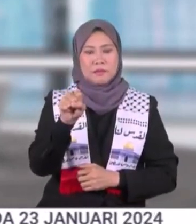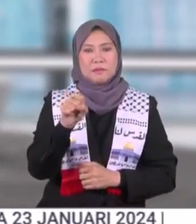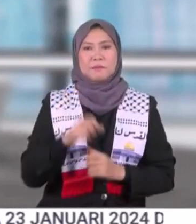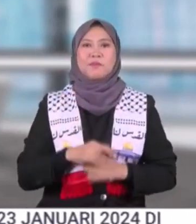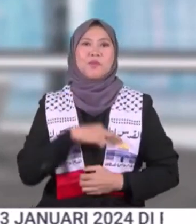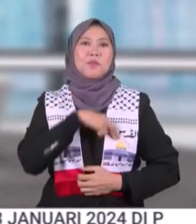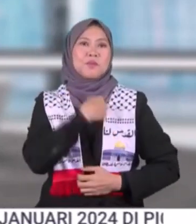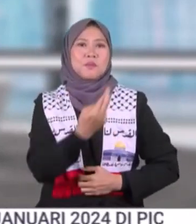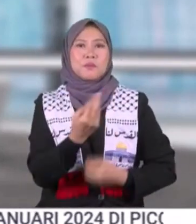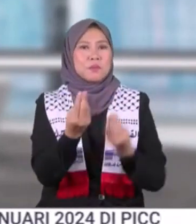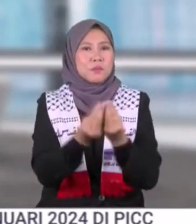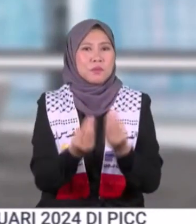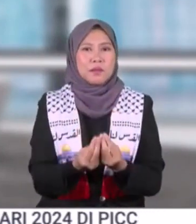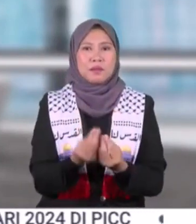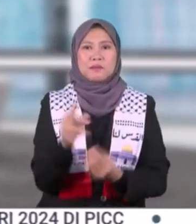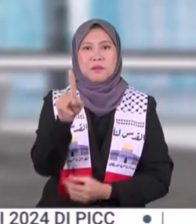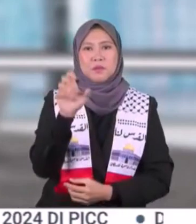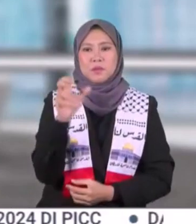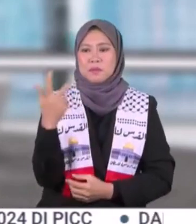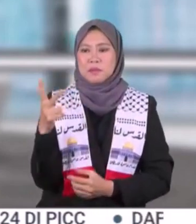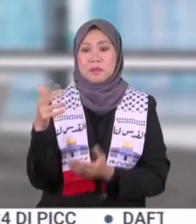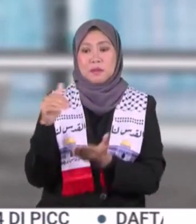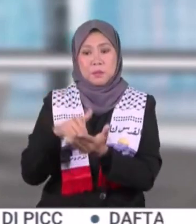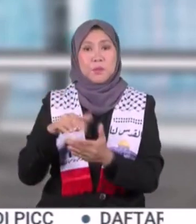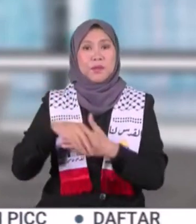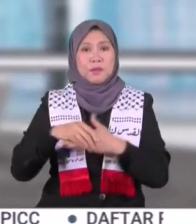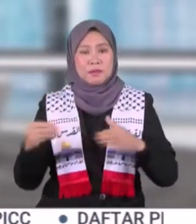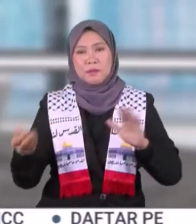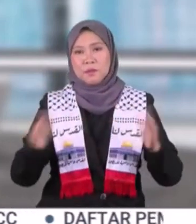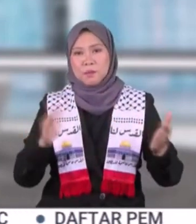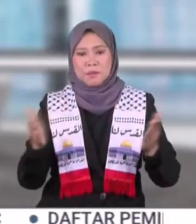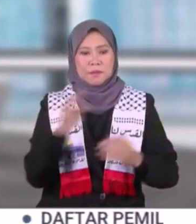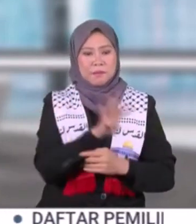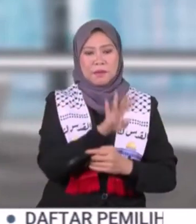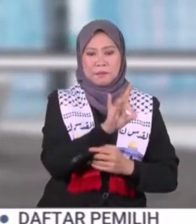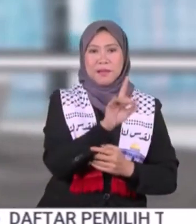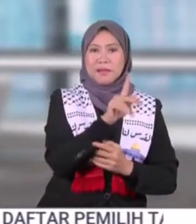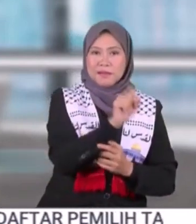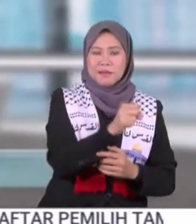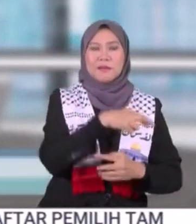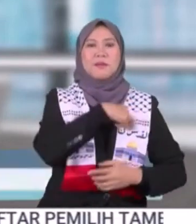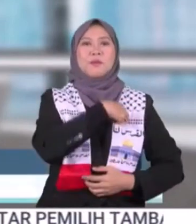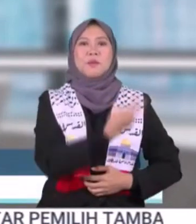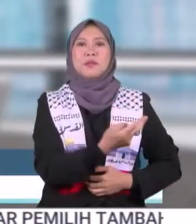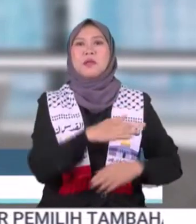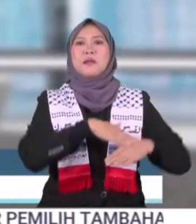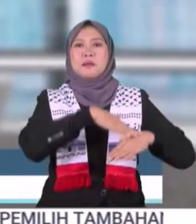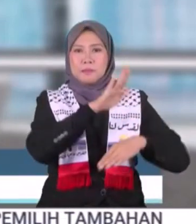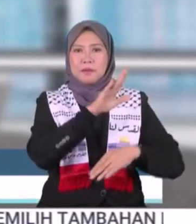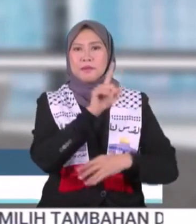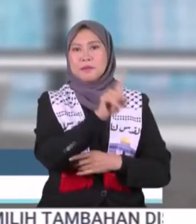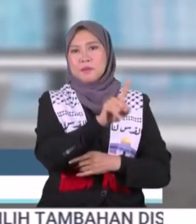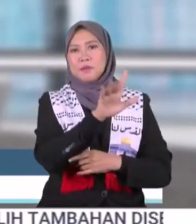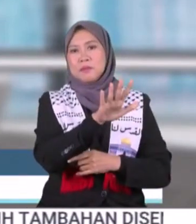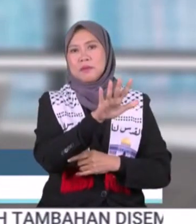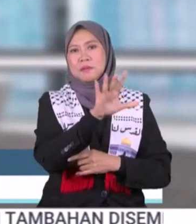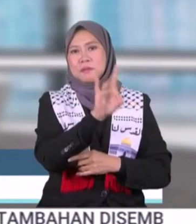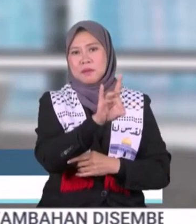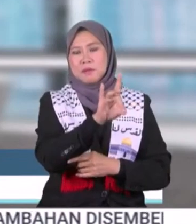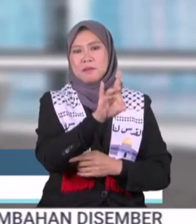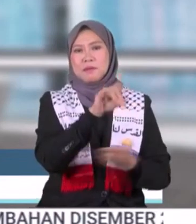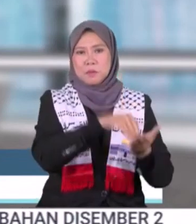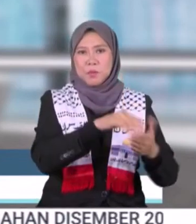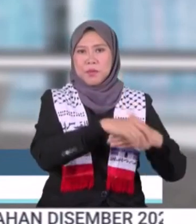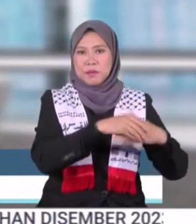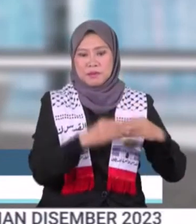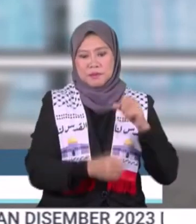dengan nilai kerugian lebih r113,000 berbanding 48 kes dengan kerugian lebih rm158,000